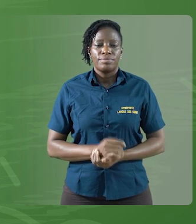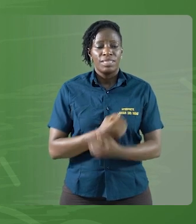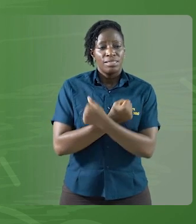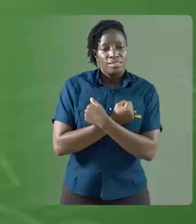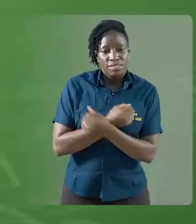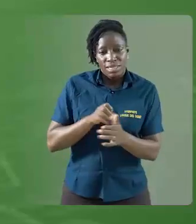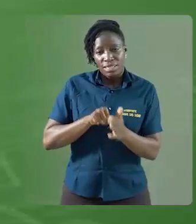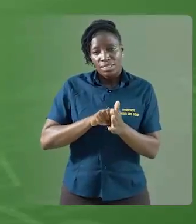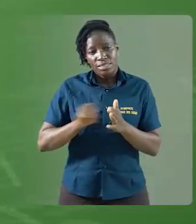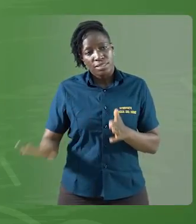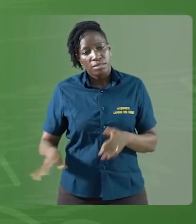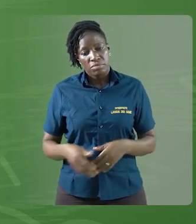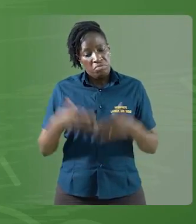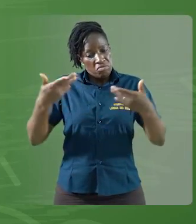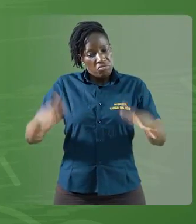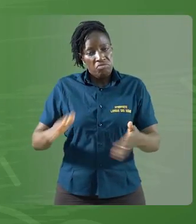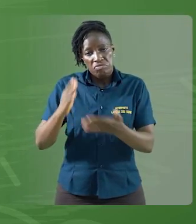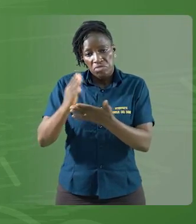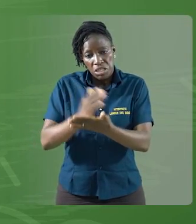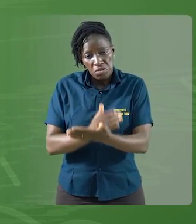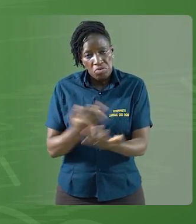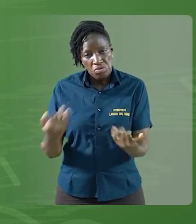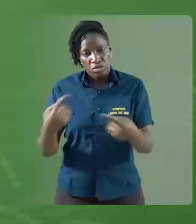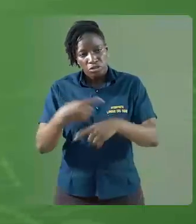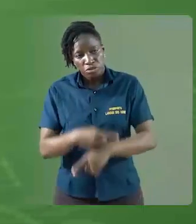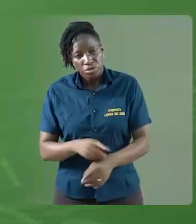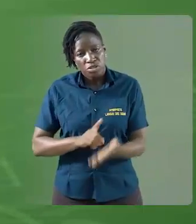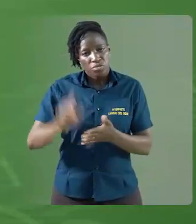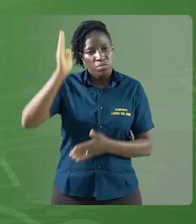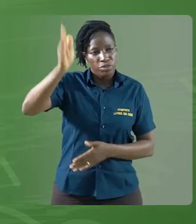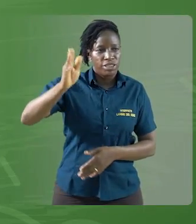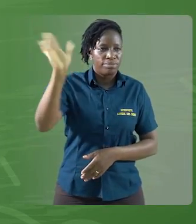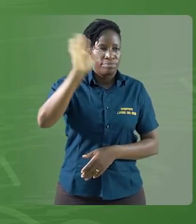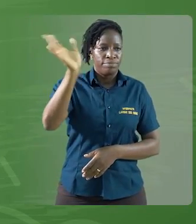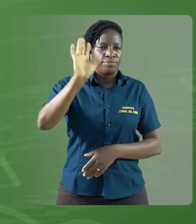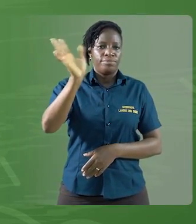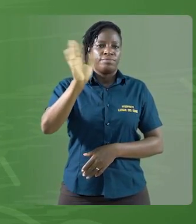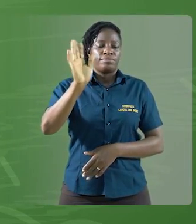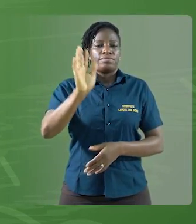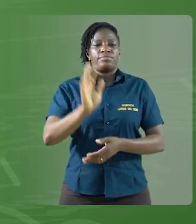Chers élèves, nous sommes à la fin de notre cours d'aujourd'hui. À la semaine prochaine. Portez-vous bien.